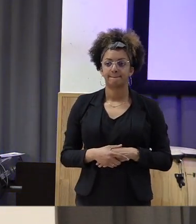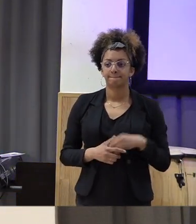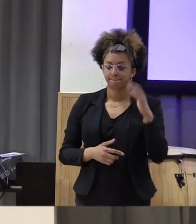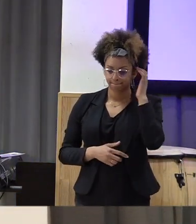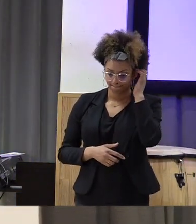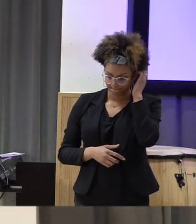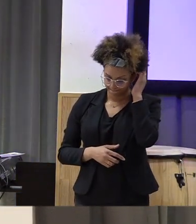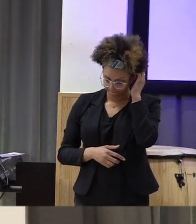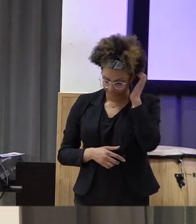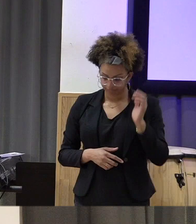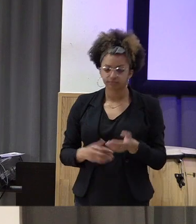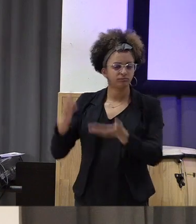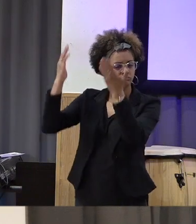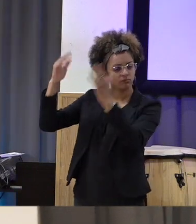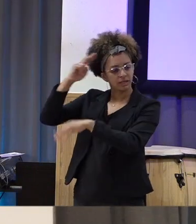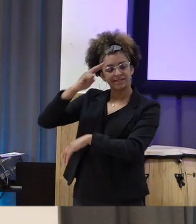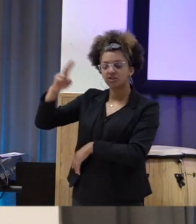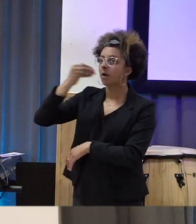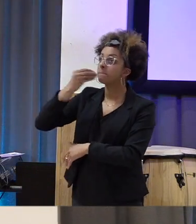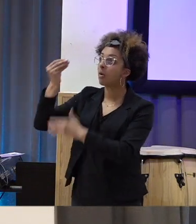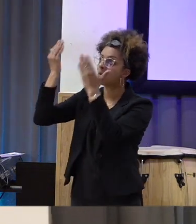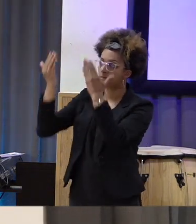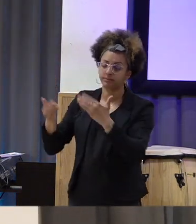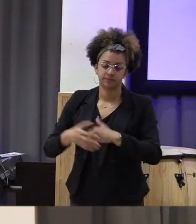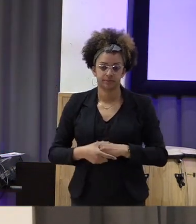Que le Seigneur soit béni.